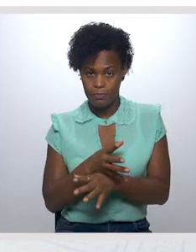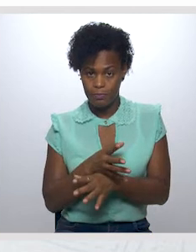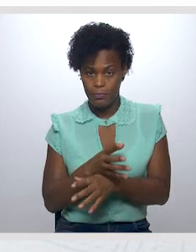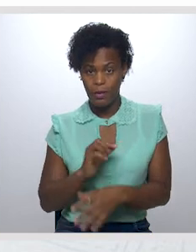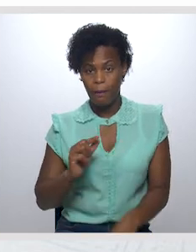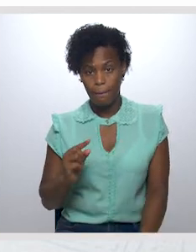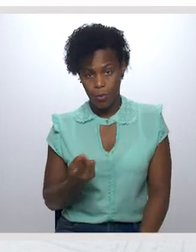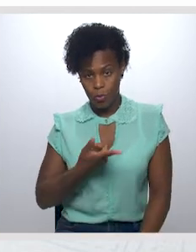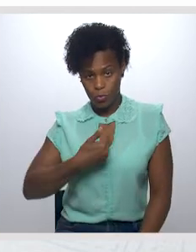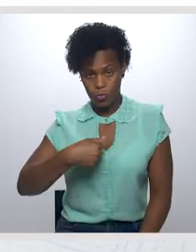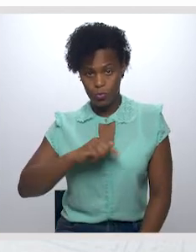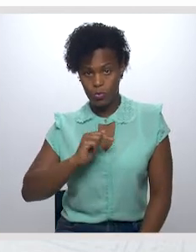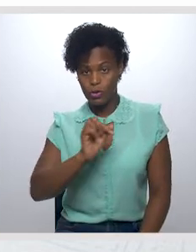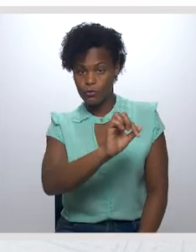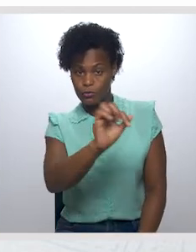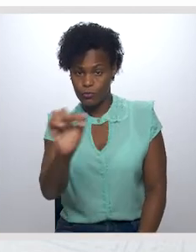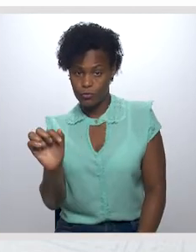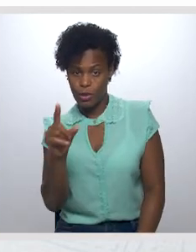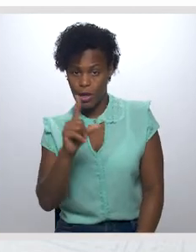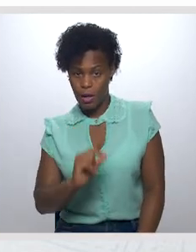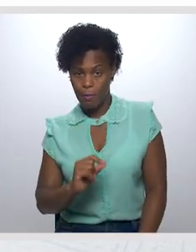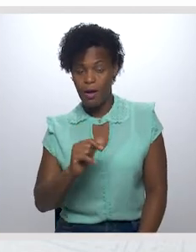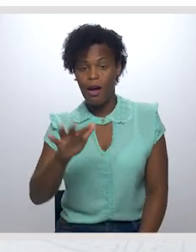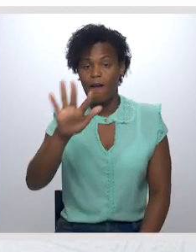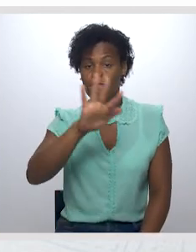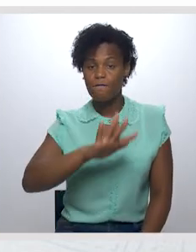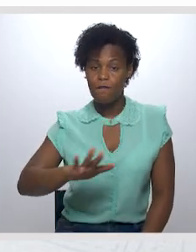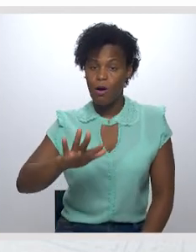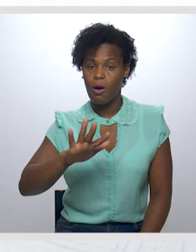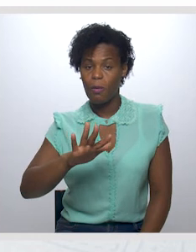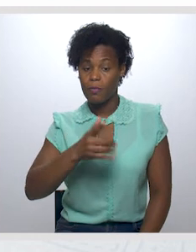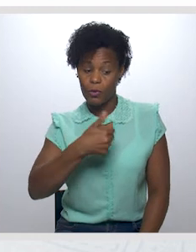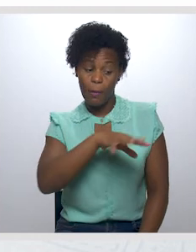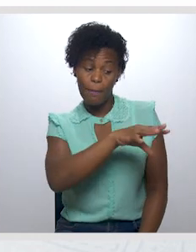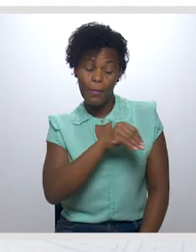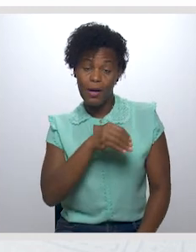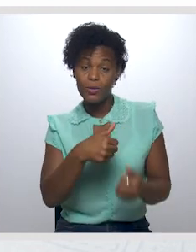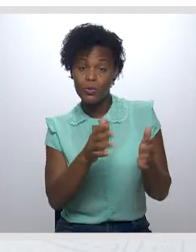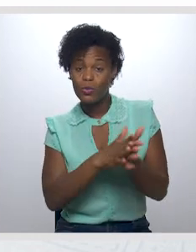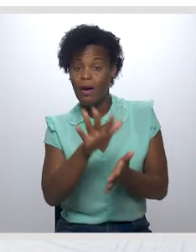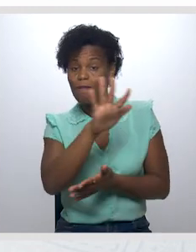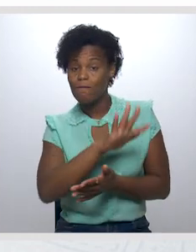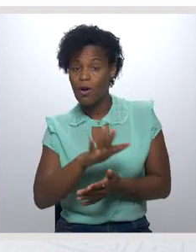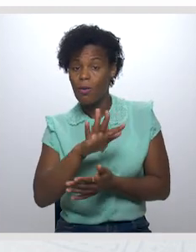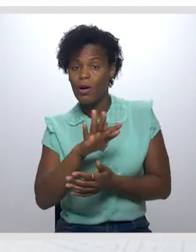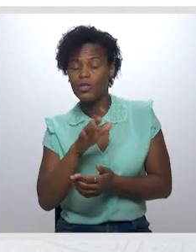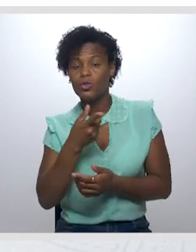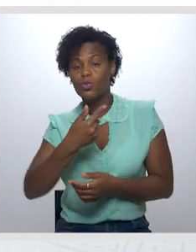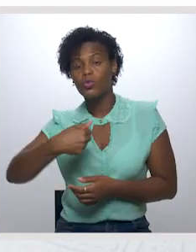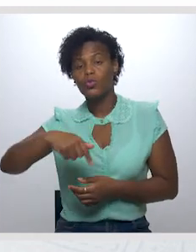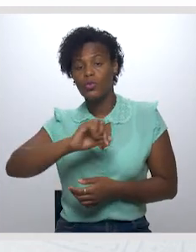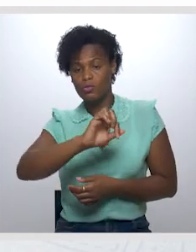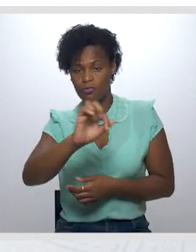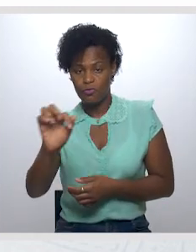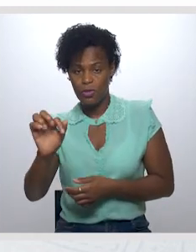Puis, pour nous et vous, la forme, on prend la forme entière de